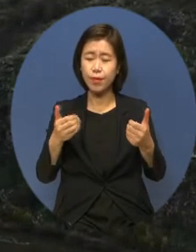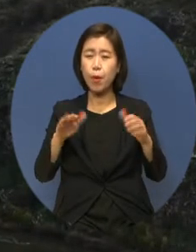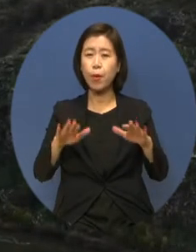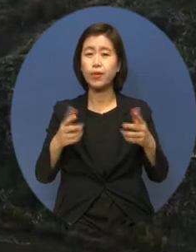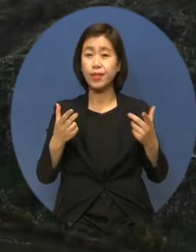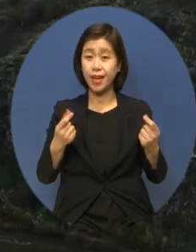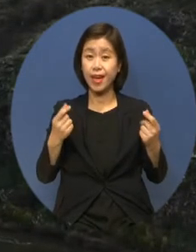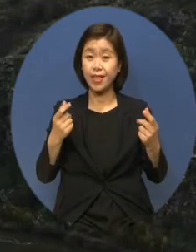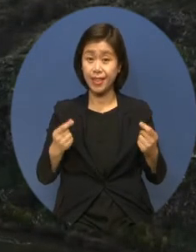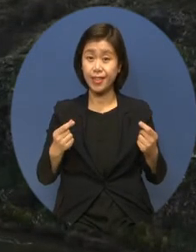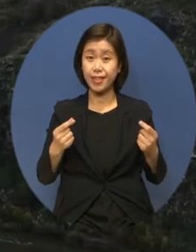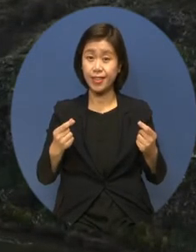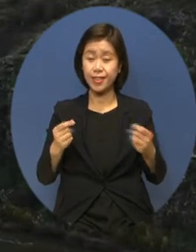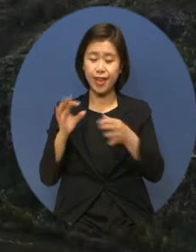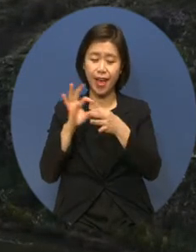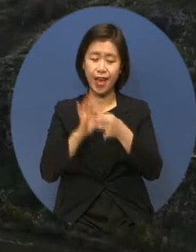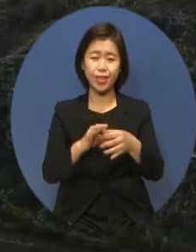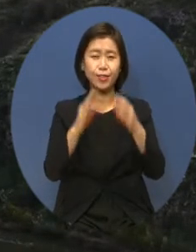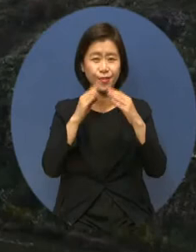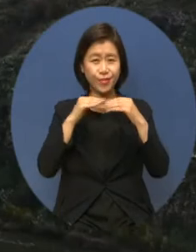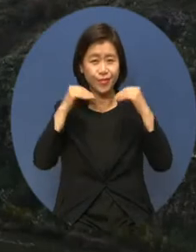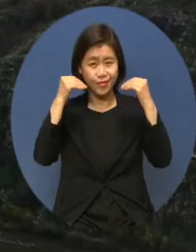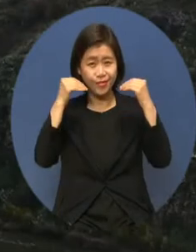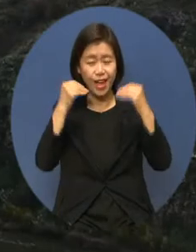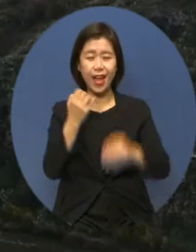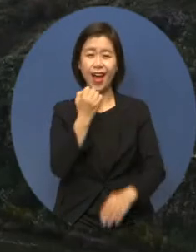외계인들처럼 웃을 거야